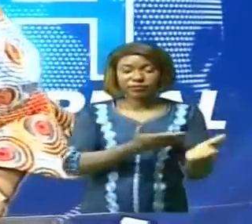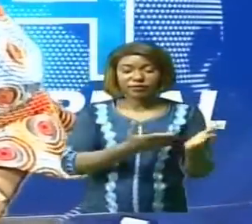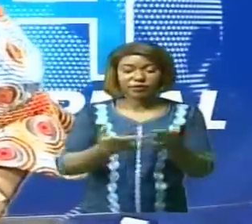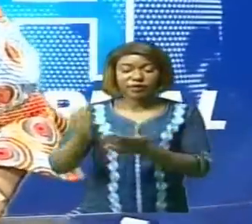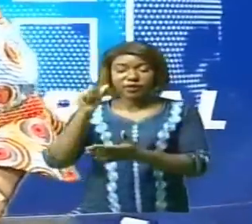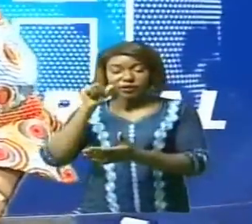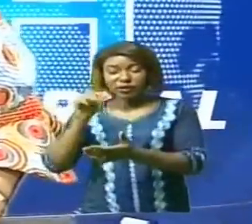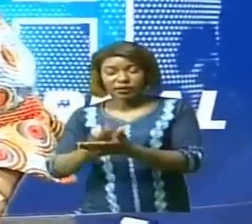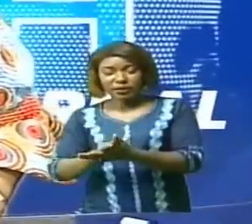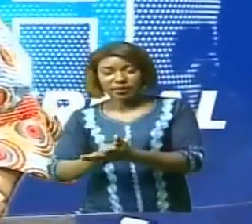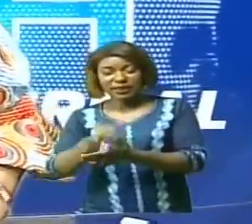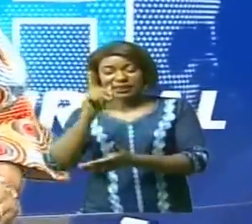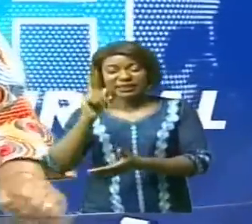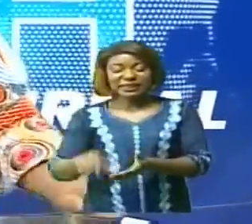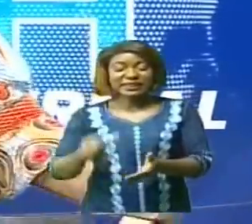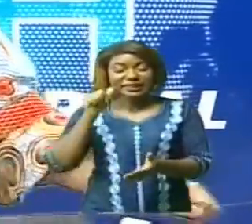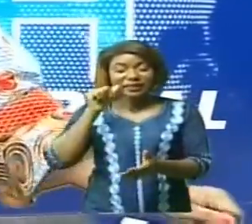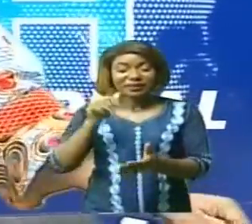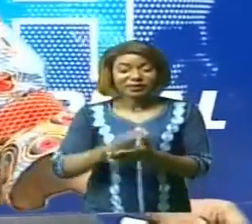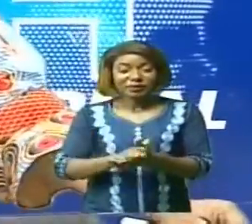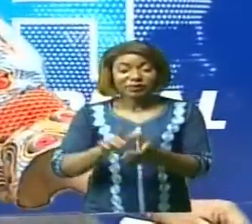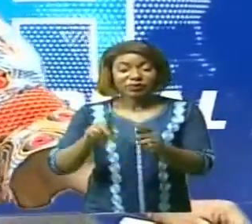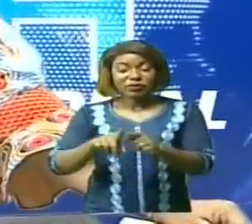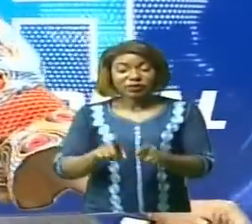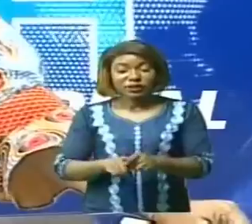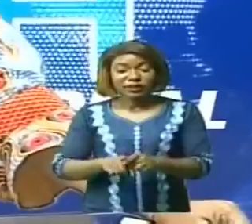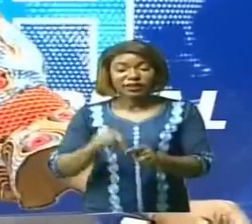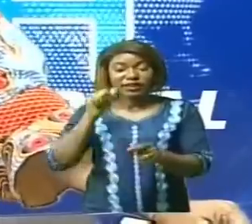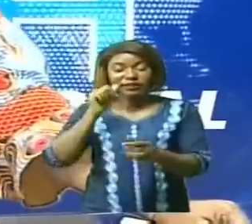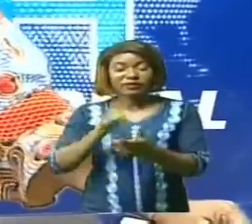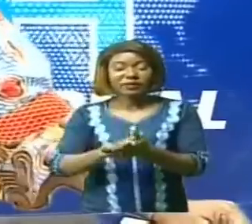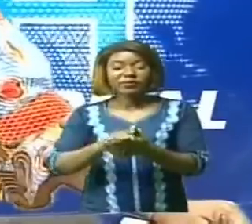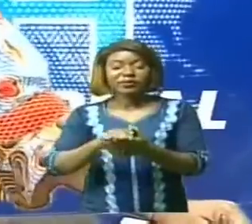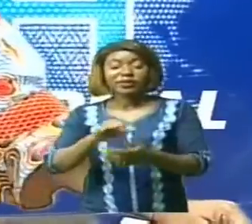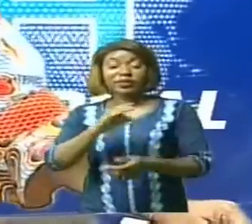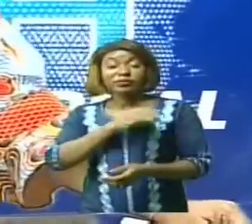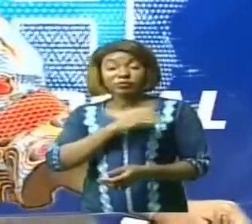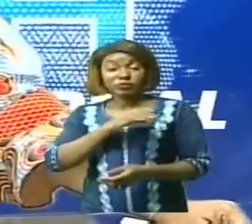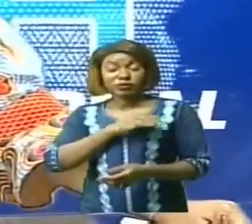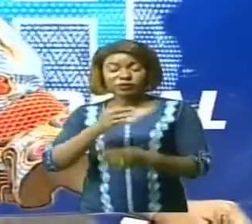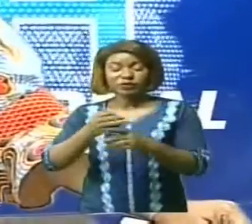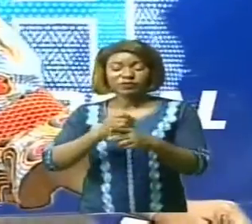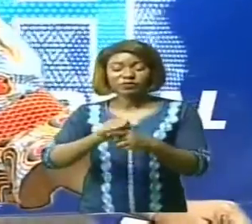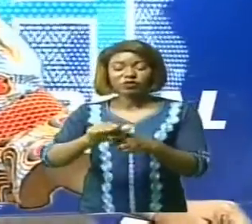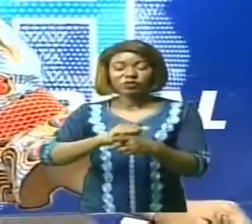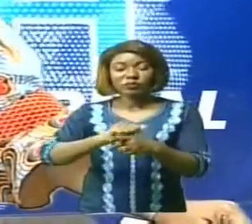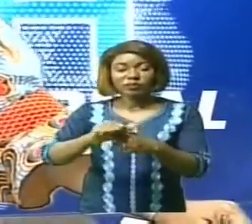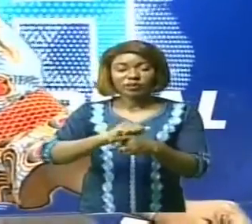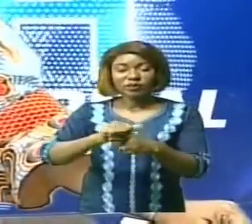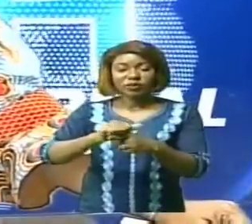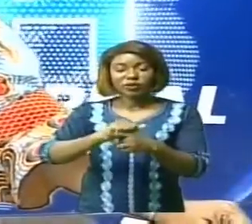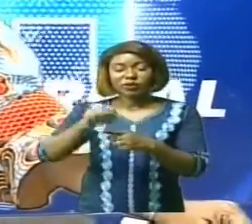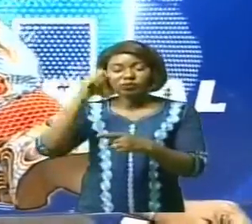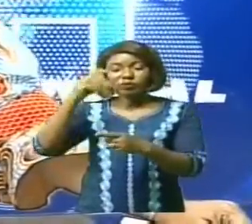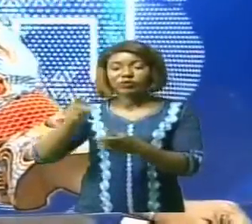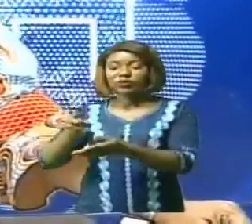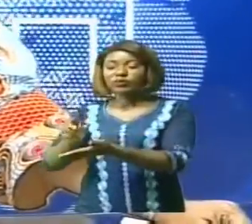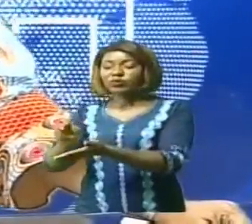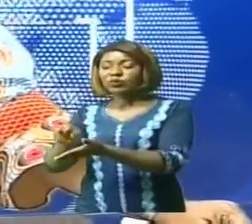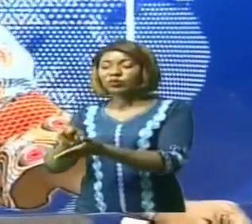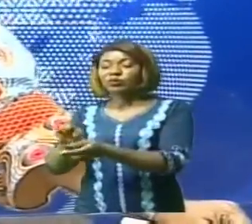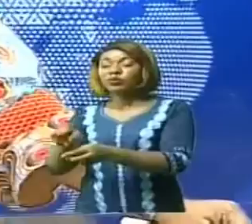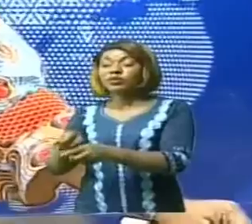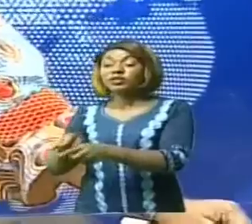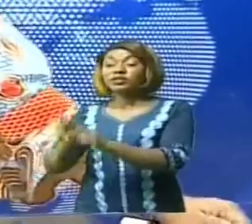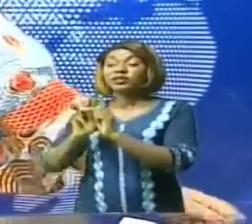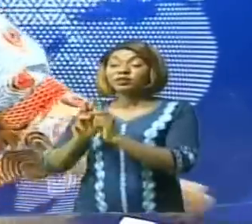Une centaine de femmes, dont les épouses des policiers, ont reçu une formation sur les avantages de la monnaie électronique pour inclusion